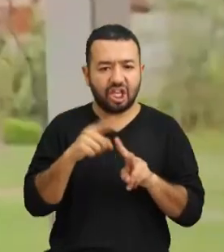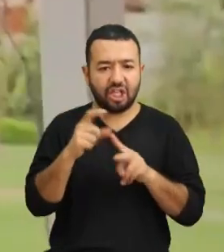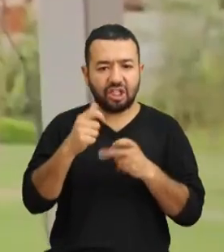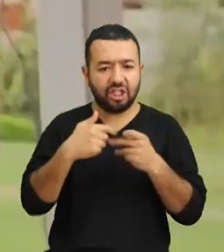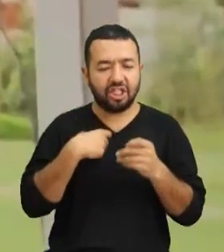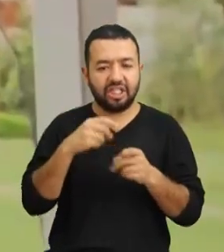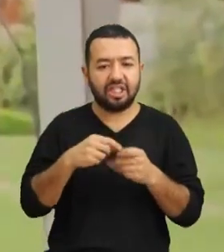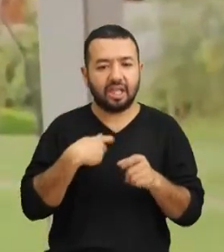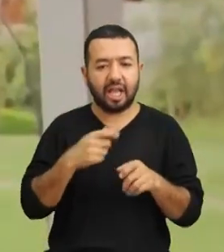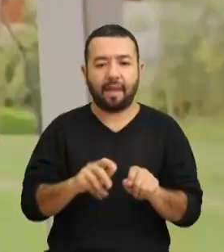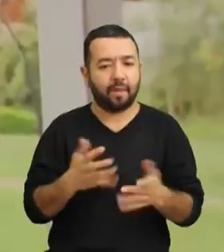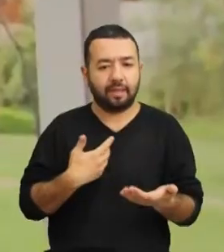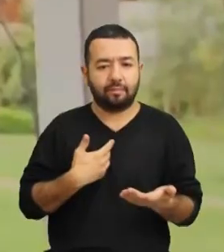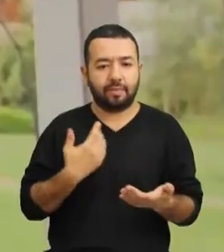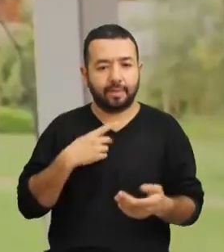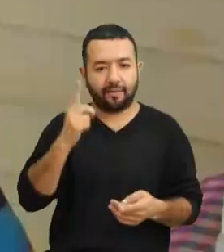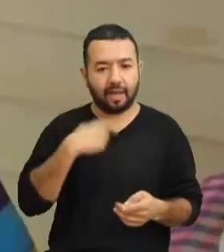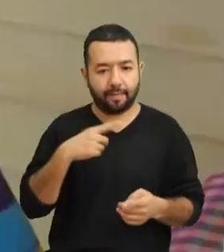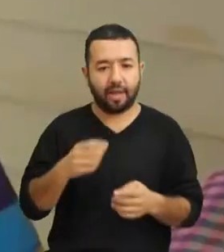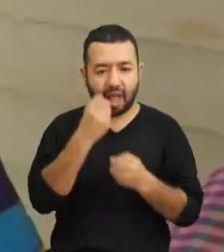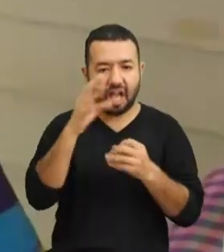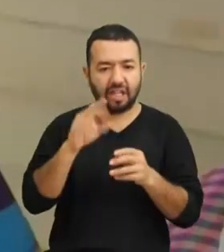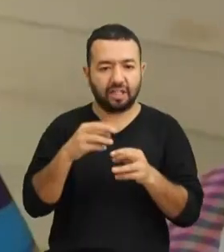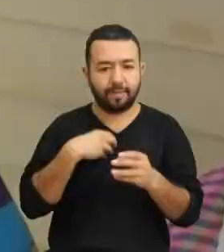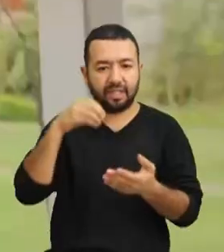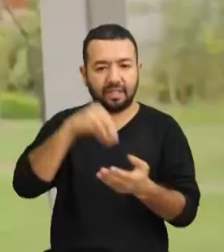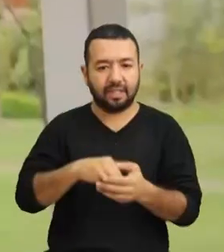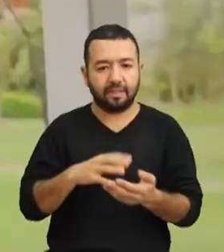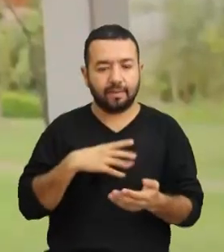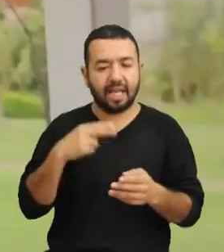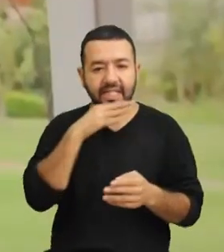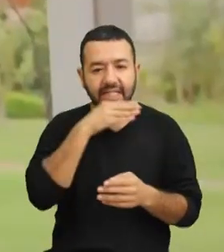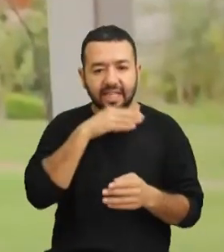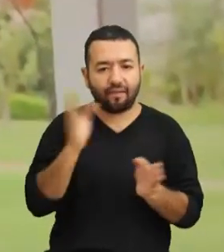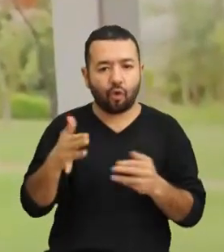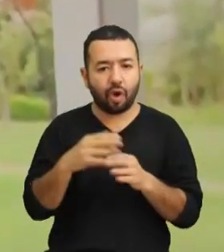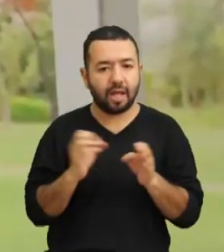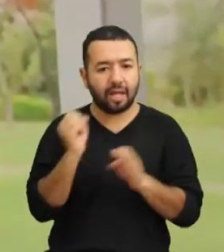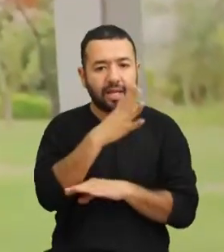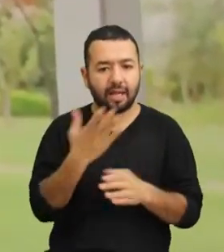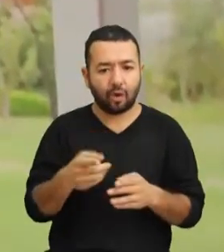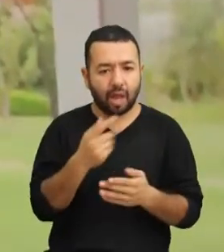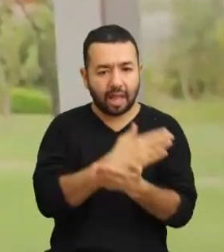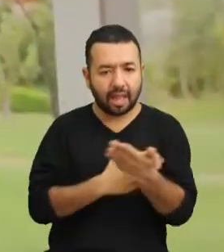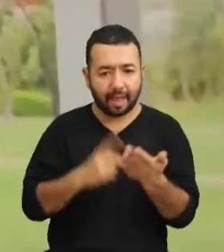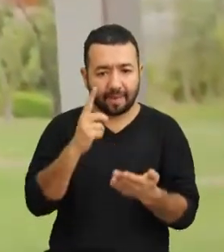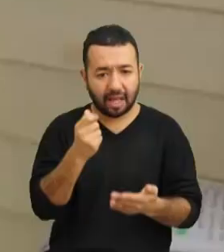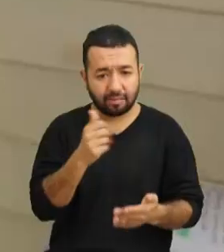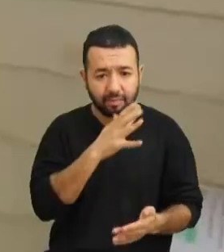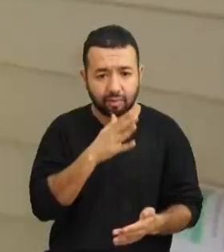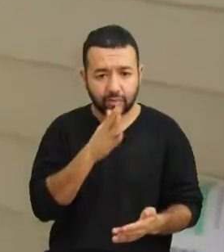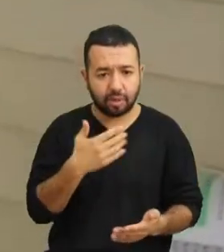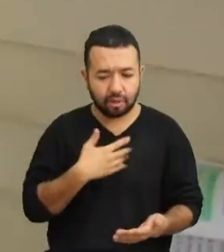dikmedim. Oğlum bak şimdi vallahi ben seni dikeceğim ha. Ya o zarfları niye gönderiyorsun oğlum? Onların tanesi kaç parası biliyor